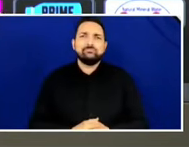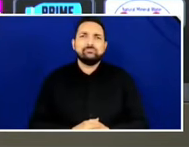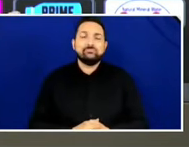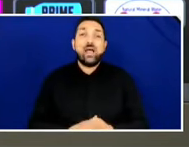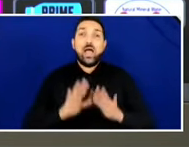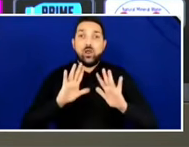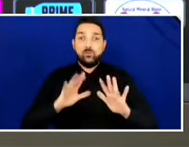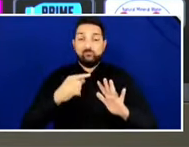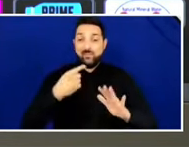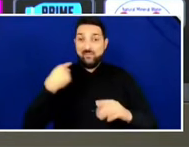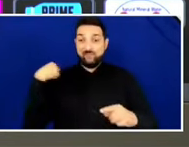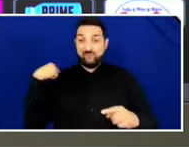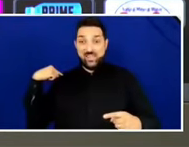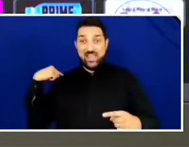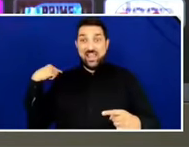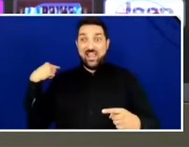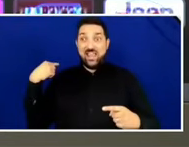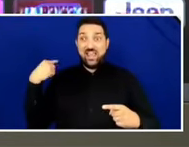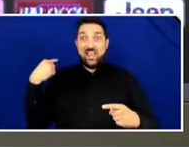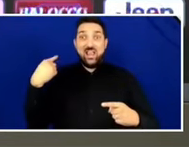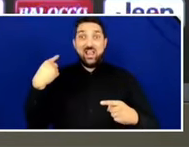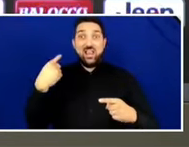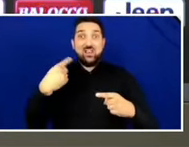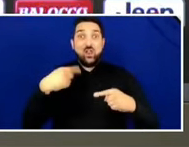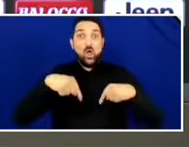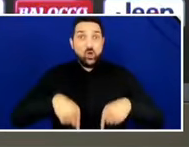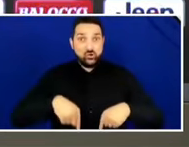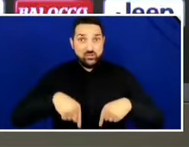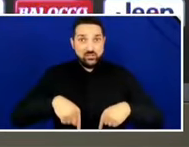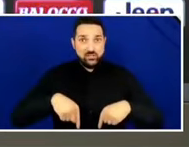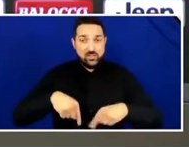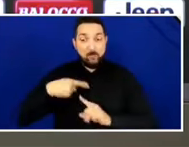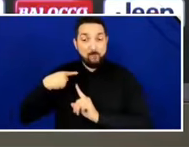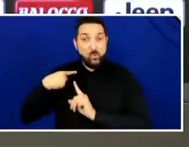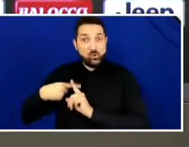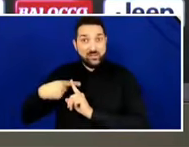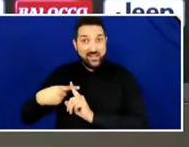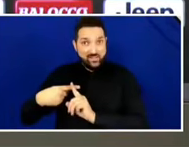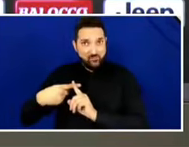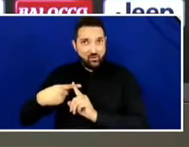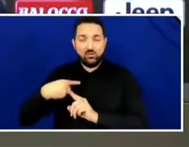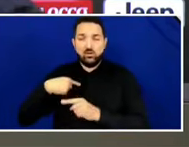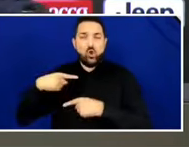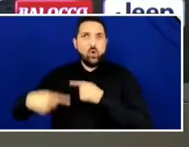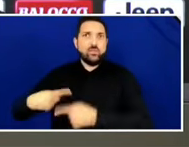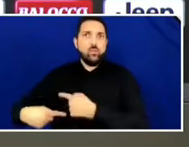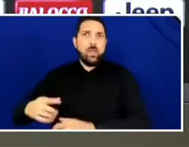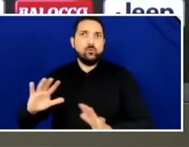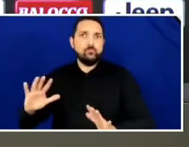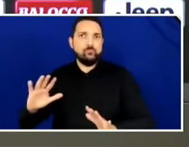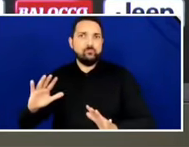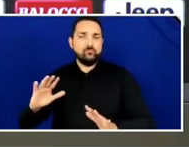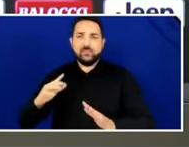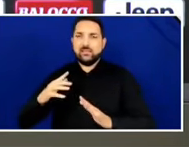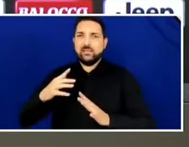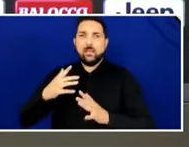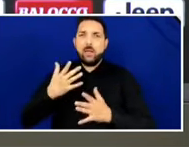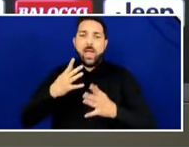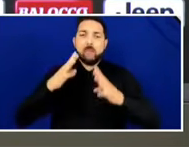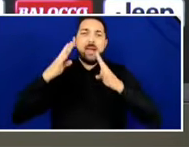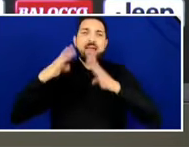da fatto nel modo positivo da continuare quello che possiamo migliorare migliorare ma la partita rimane nel passato